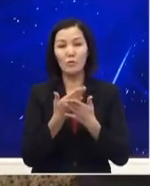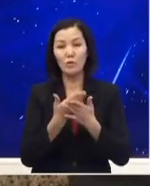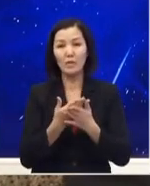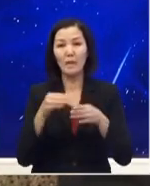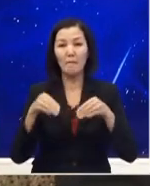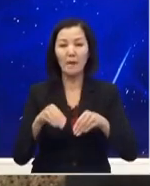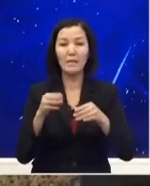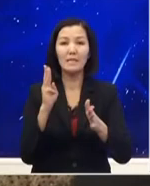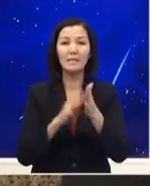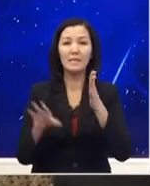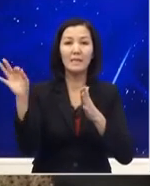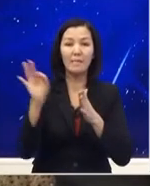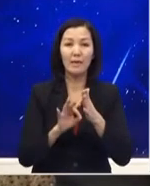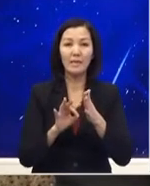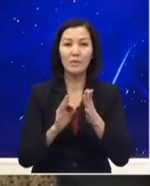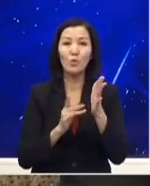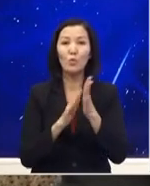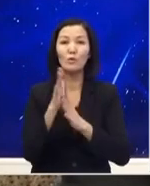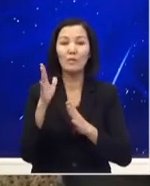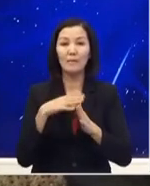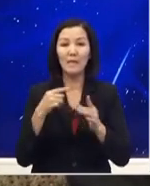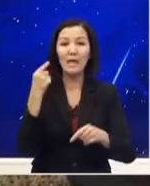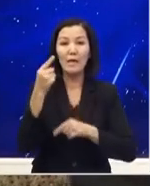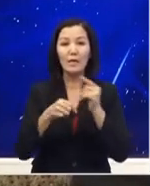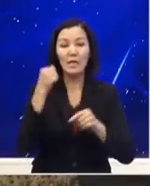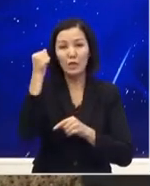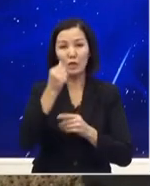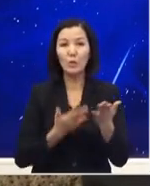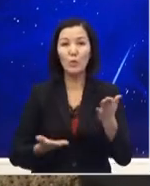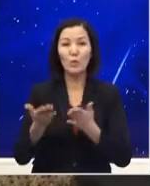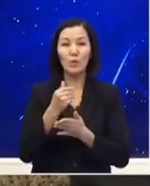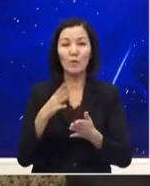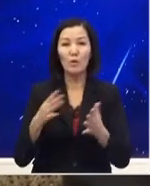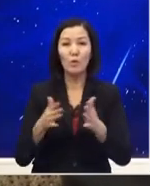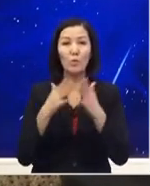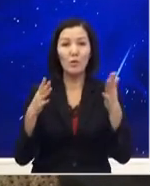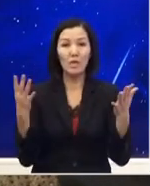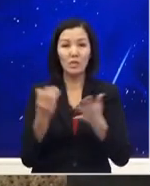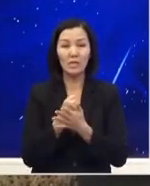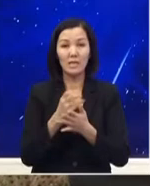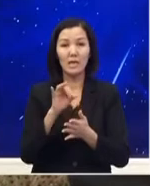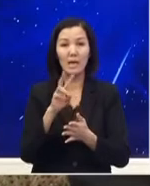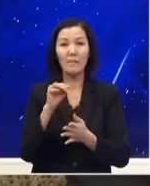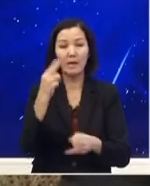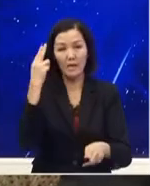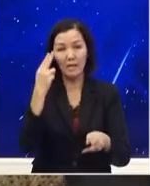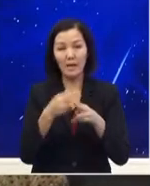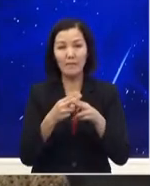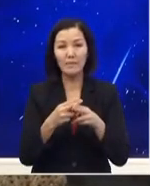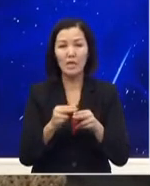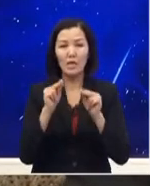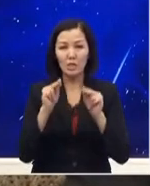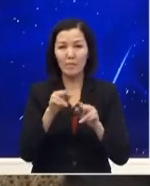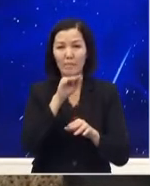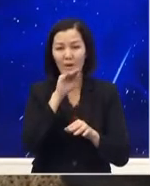Бағымыздың 80%-дан астамы қаулап өсіп келеді. Бұйырса келесі жылы өнім аламыз. Бұл үлкен көрсеткіш. Амангелді Апушев шынымен де нағыз